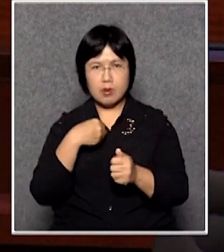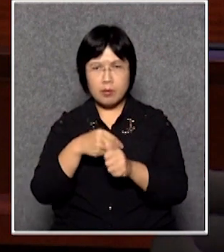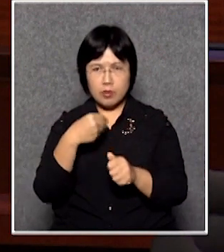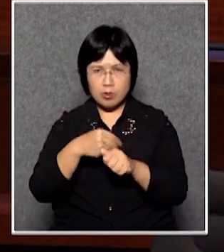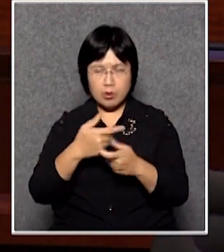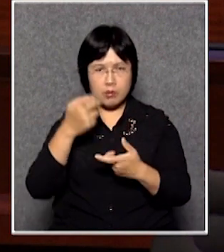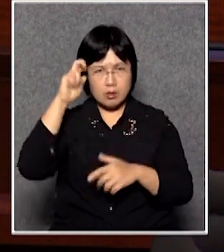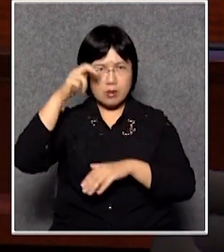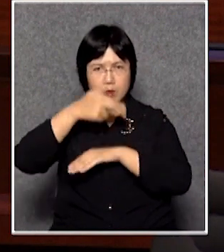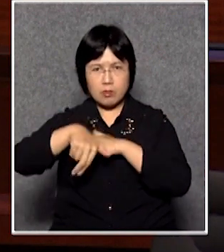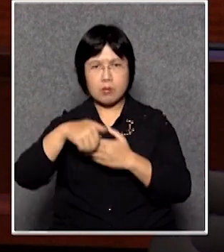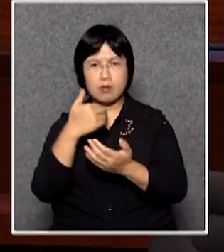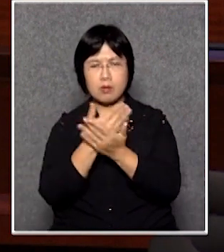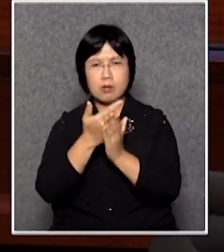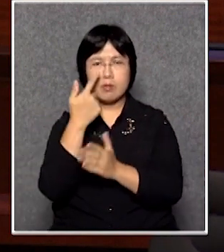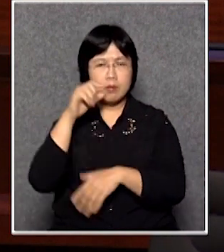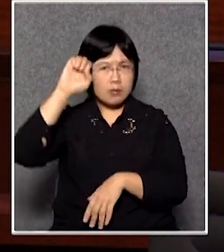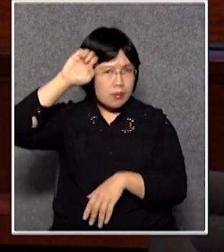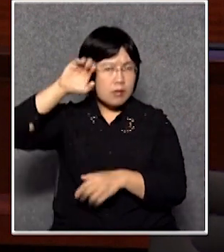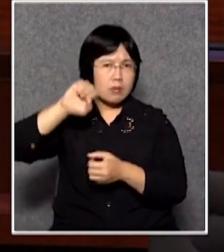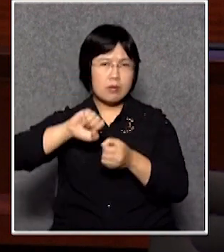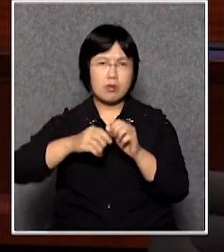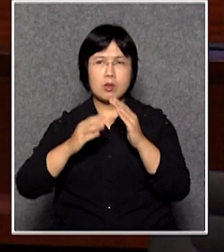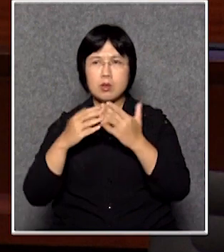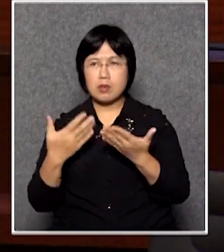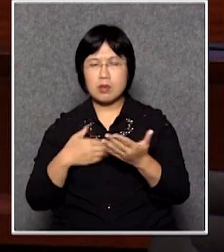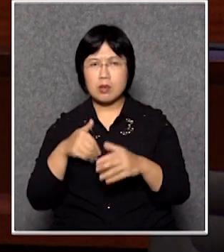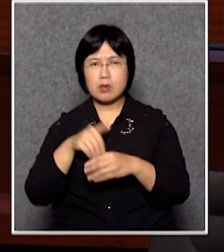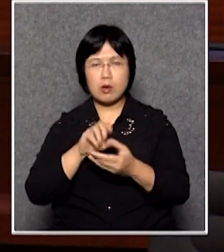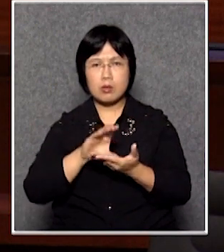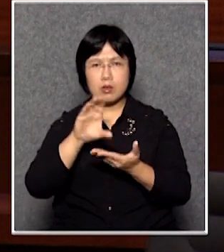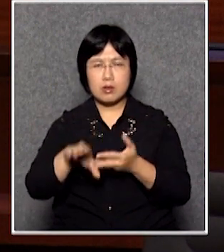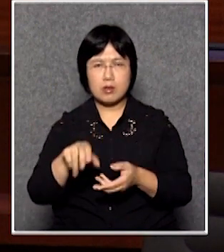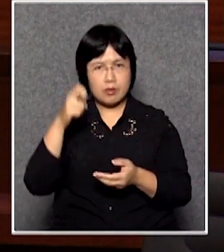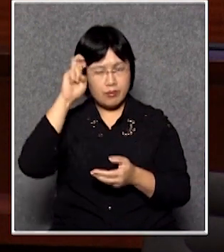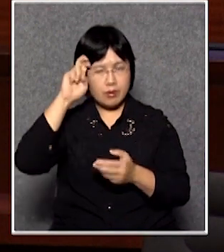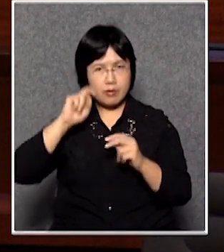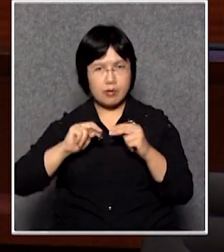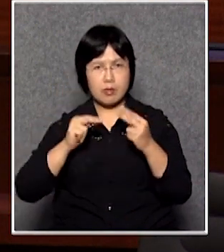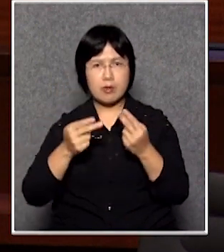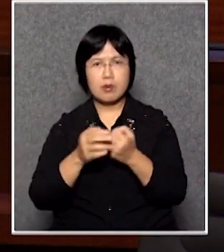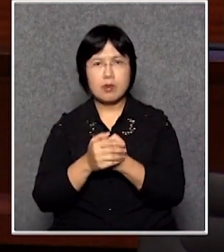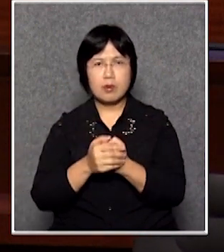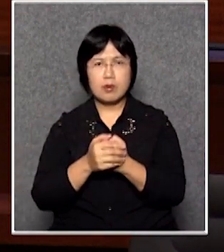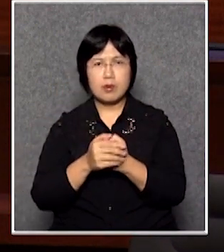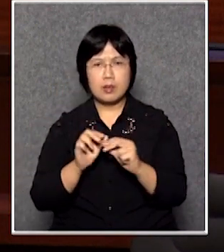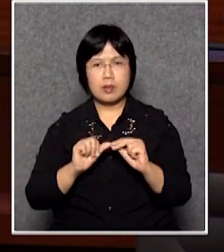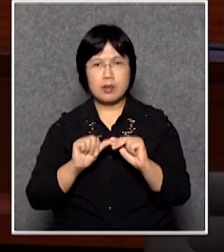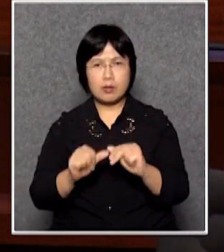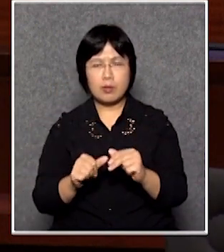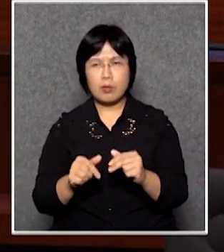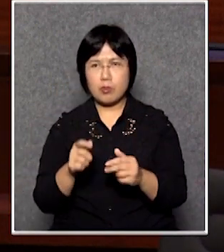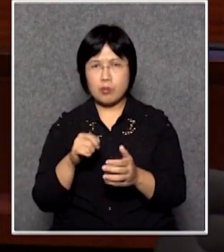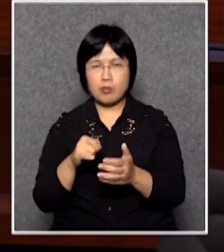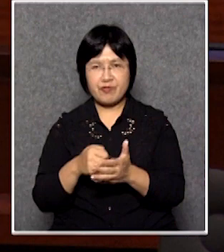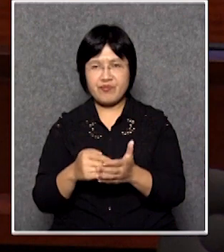等，連創新科技處現有的投資研發這個現金回贈計劃、